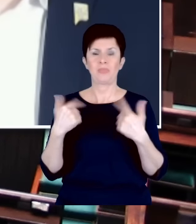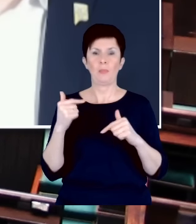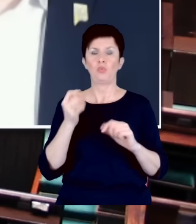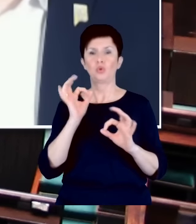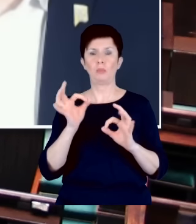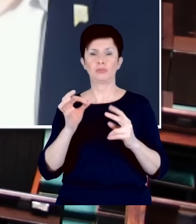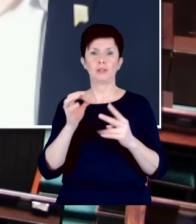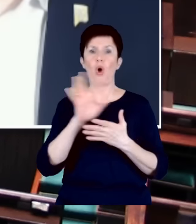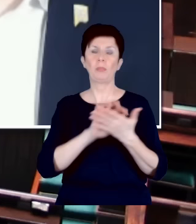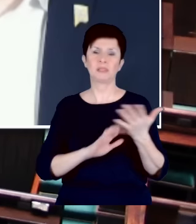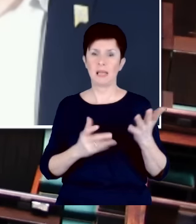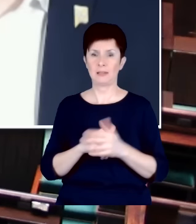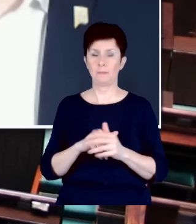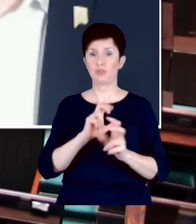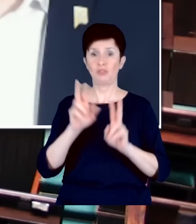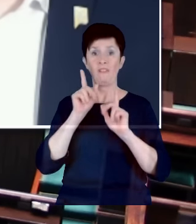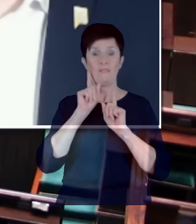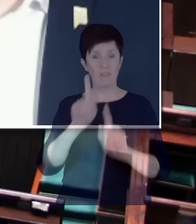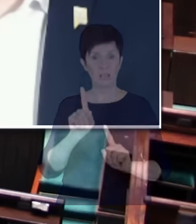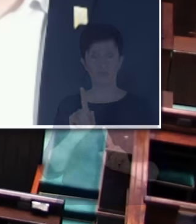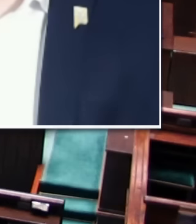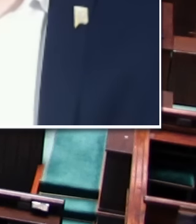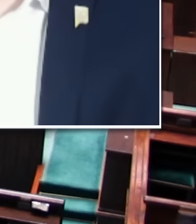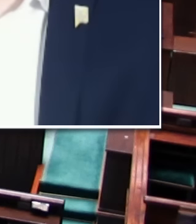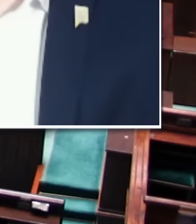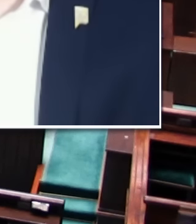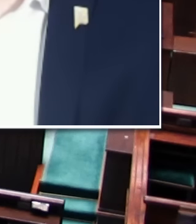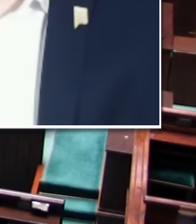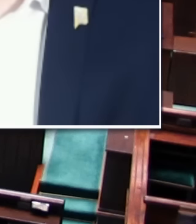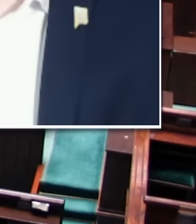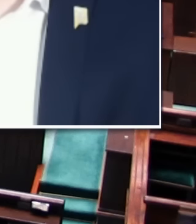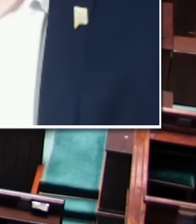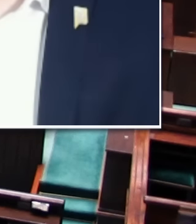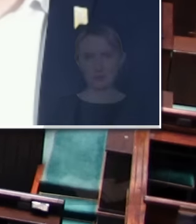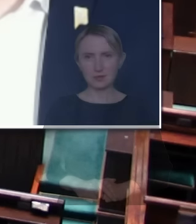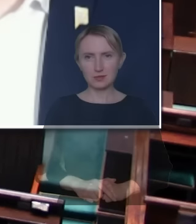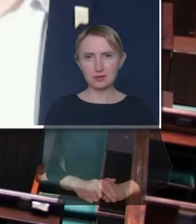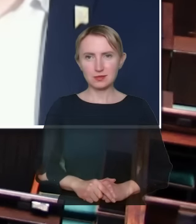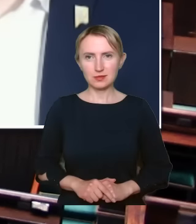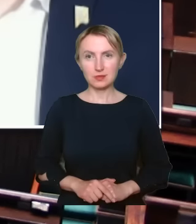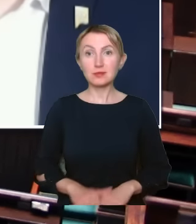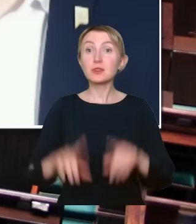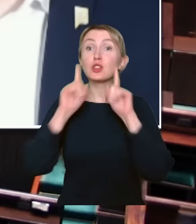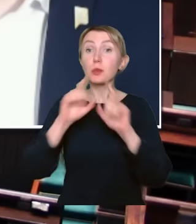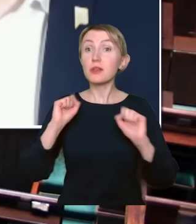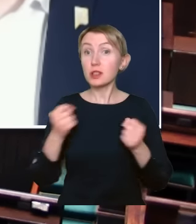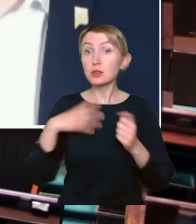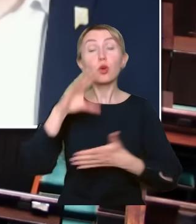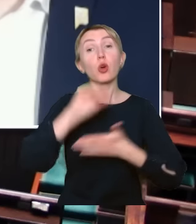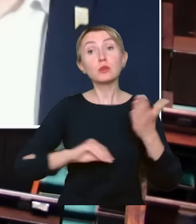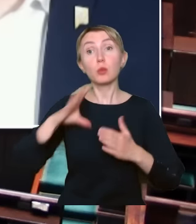Czy rzeczywiście takie działania są przygotowywane i czy prawdą jest, że na najbliższym posiedzeniu